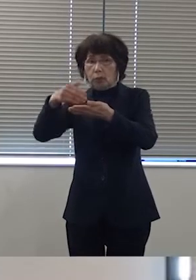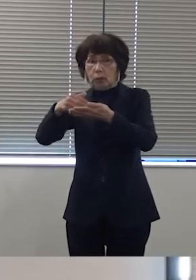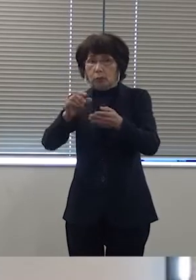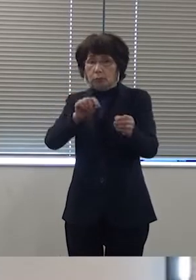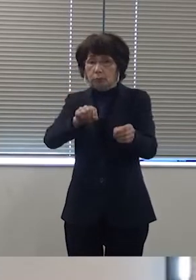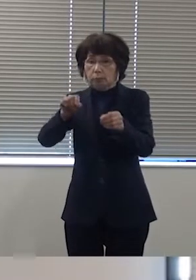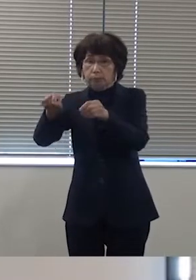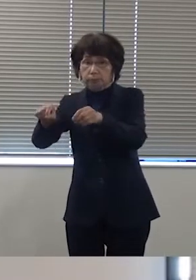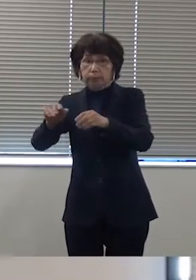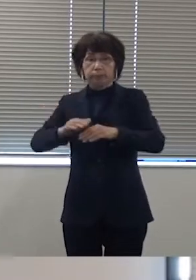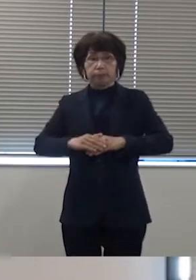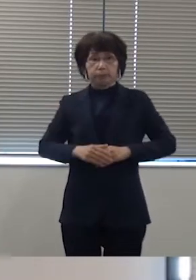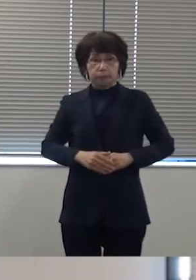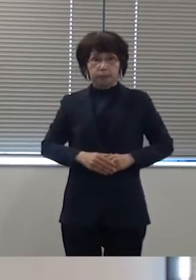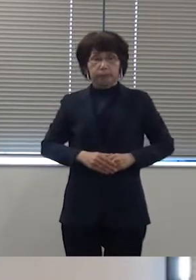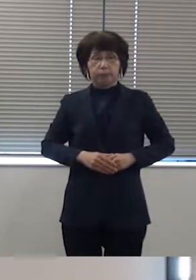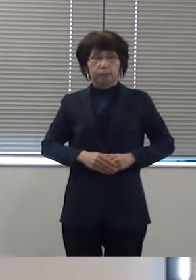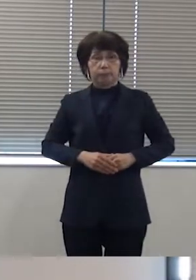ます。